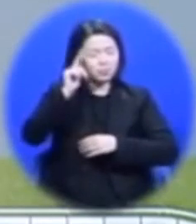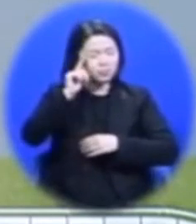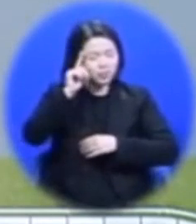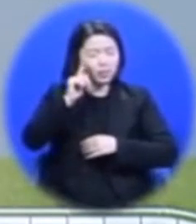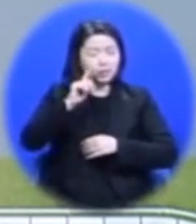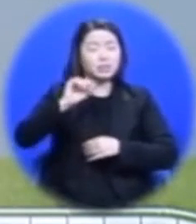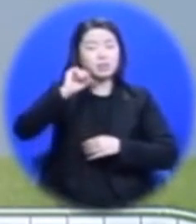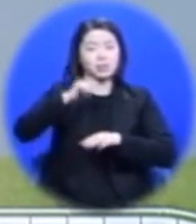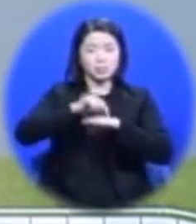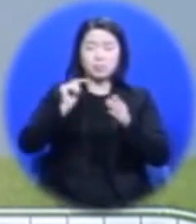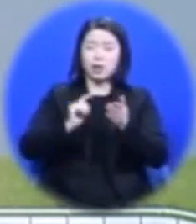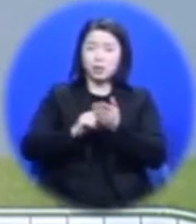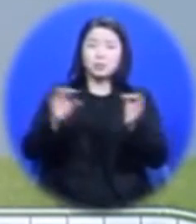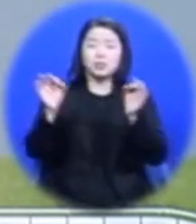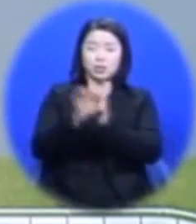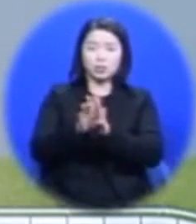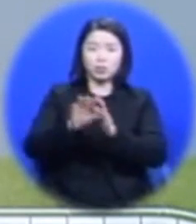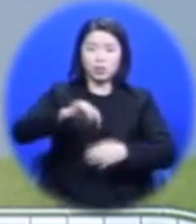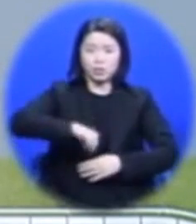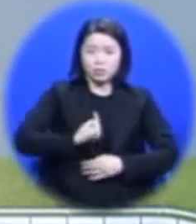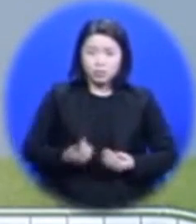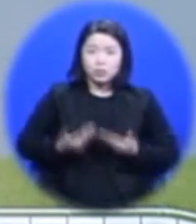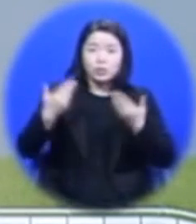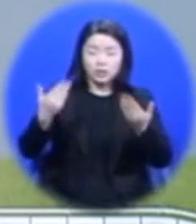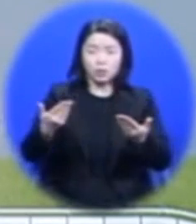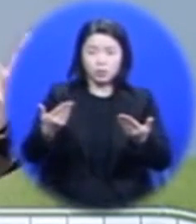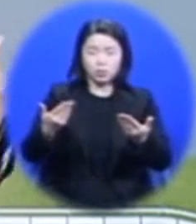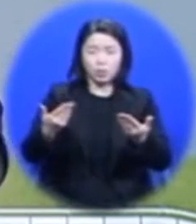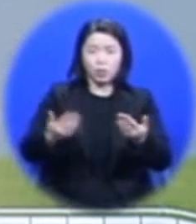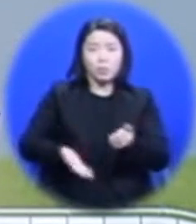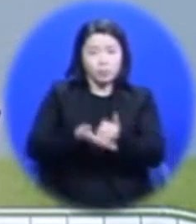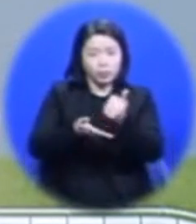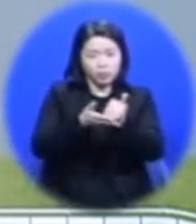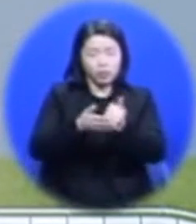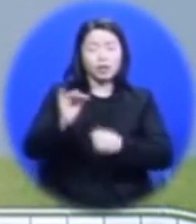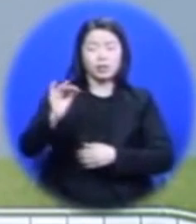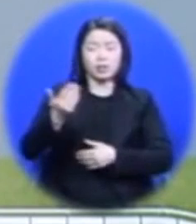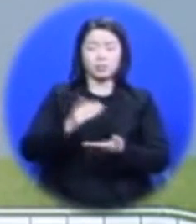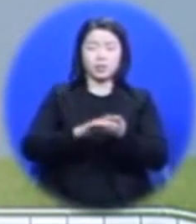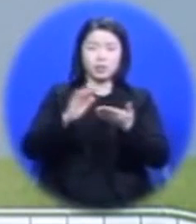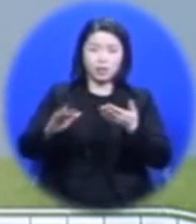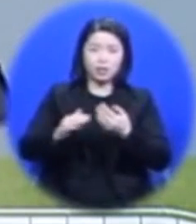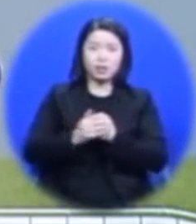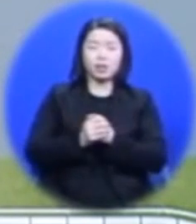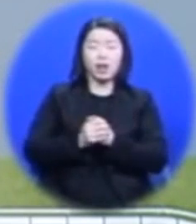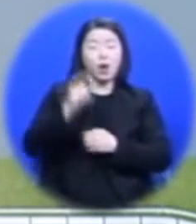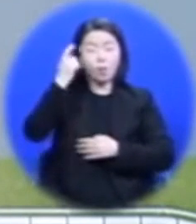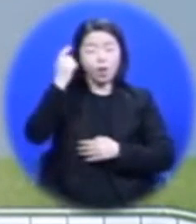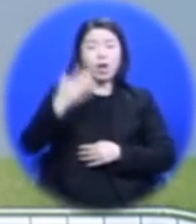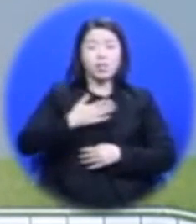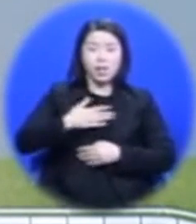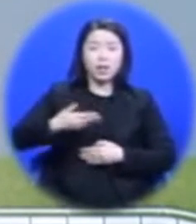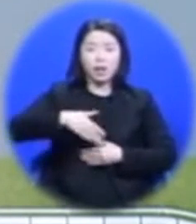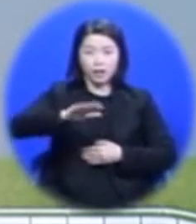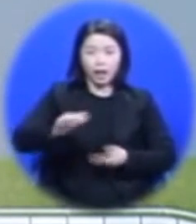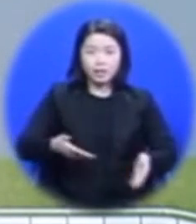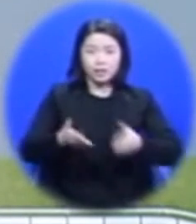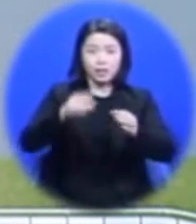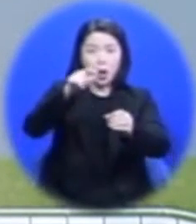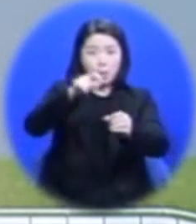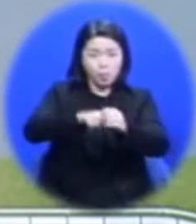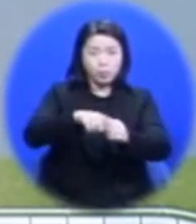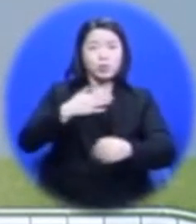없어지고 오히려 스스로 자원해서 봉사하고 섬기게 돼요. 왜? 내가 가는 길의 목적을 알게